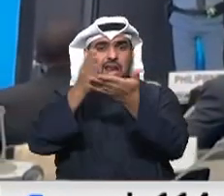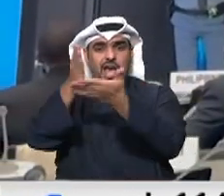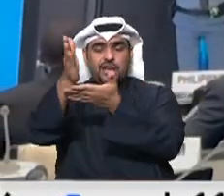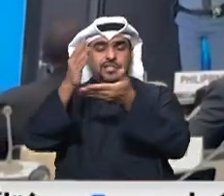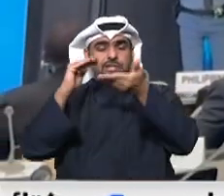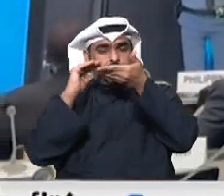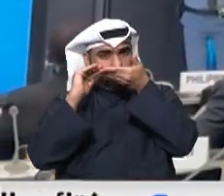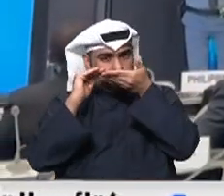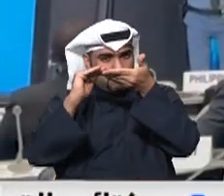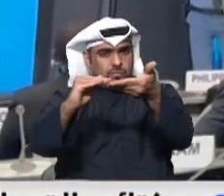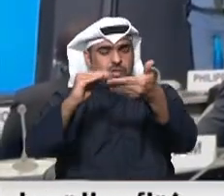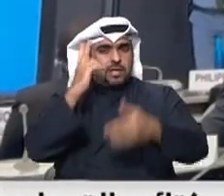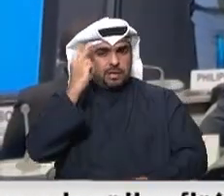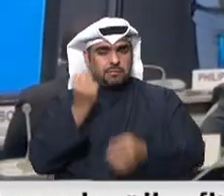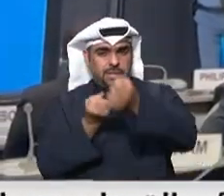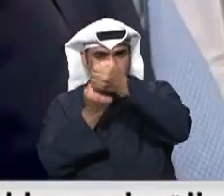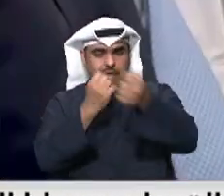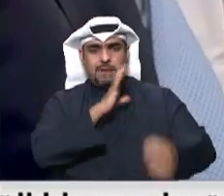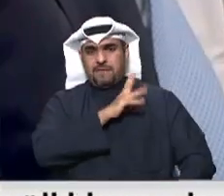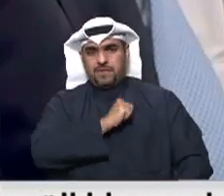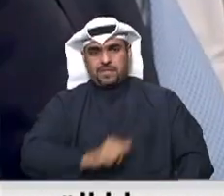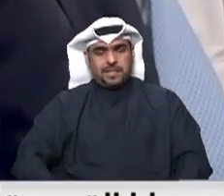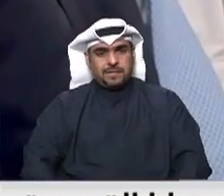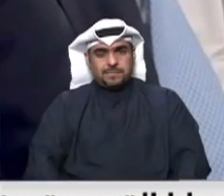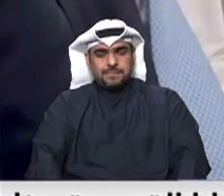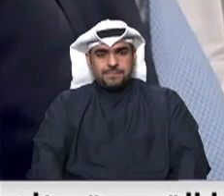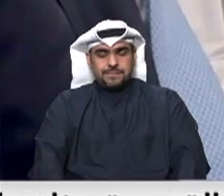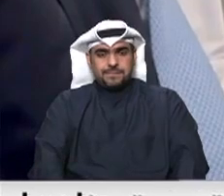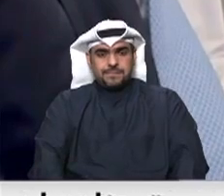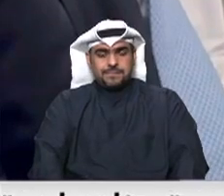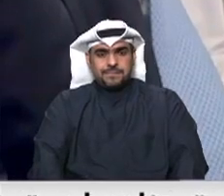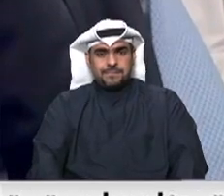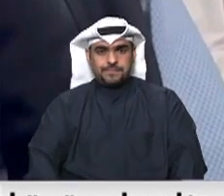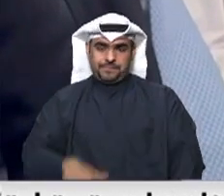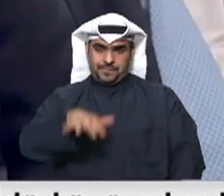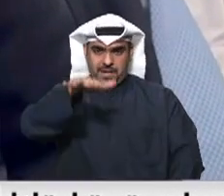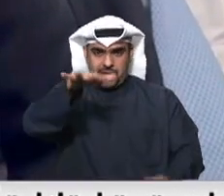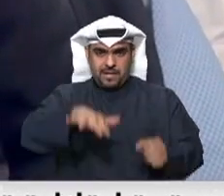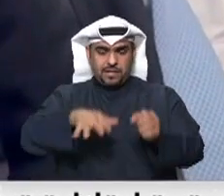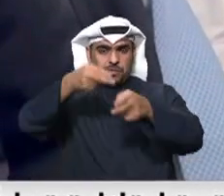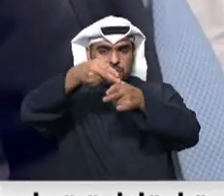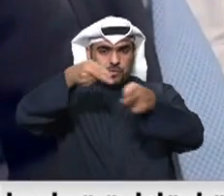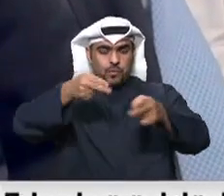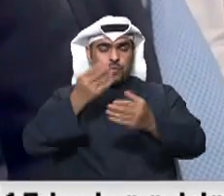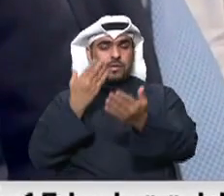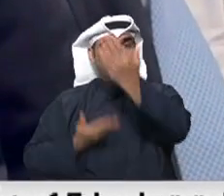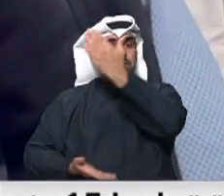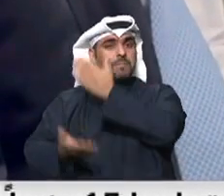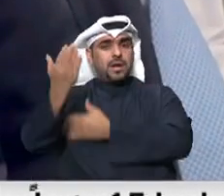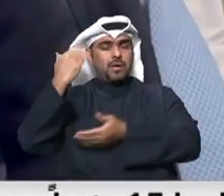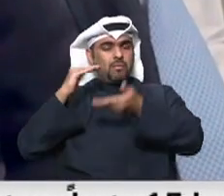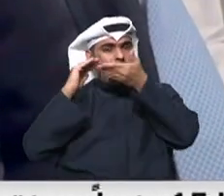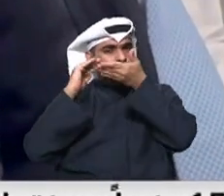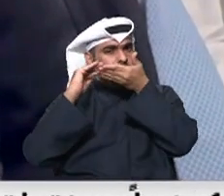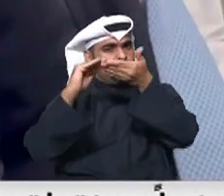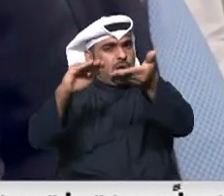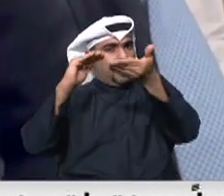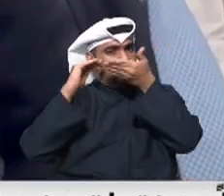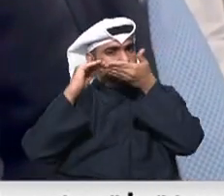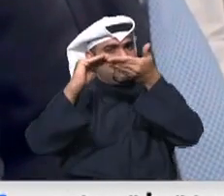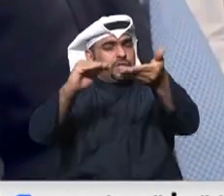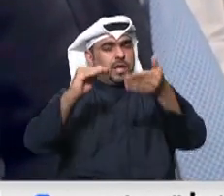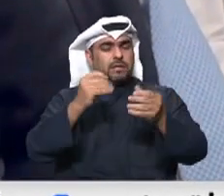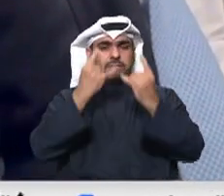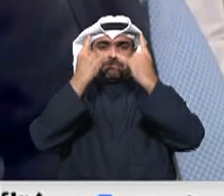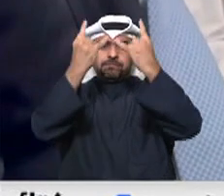أي تسييس أو شروط مسبقة. إن مساهمات دولة الكويت في هذا المجال لا تكون إلا من منطلق حرصها